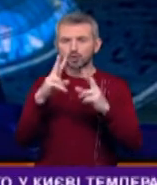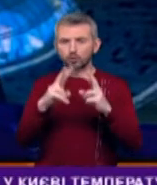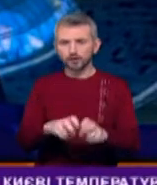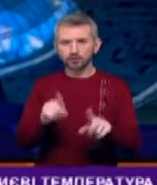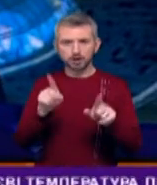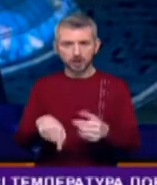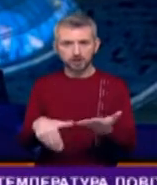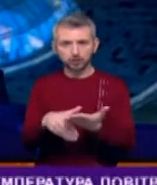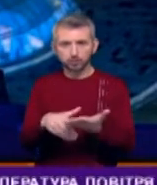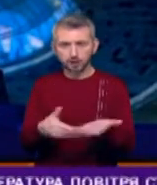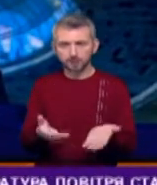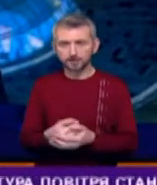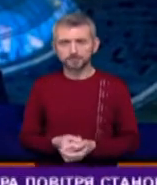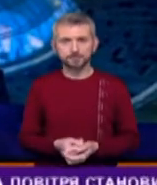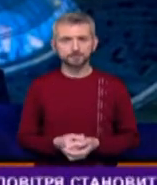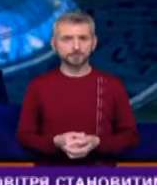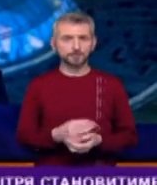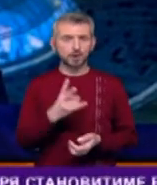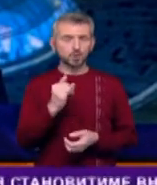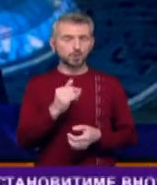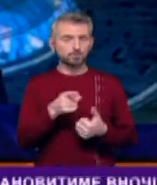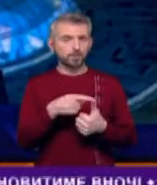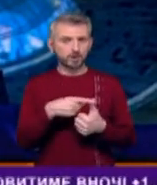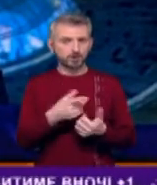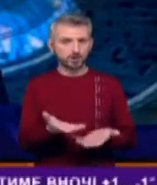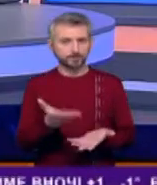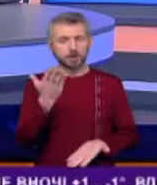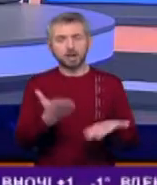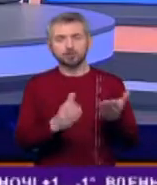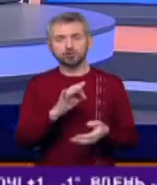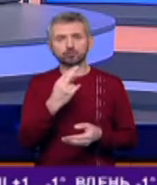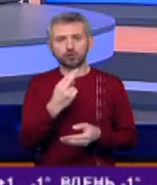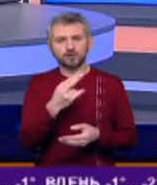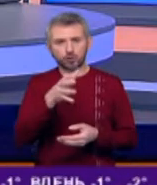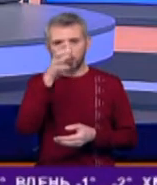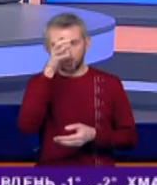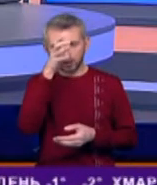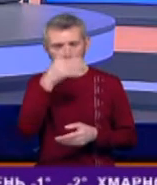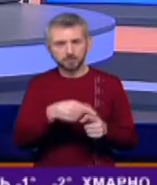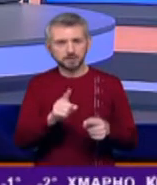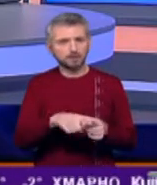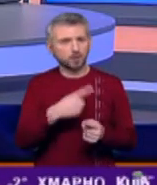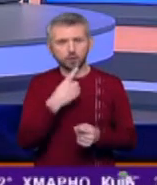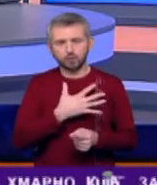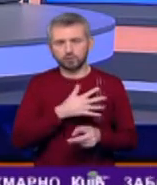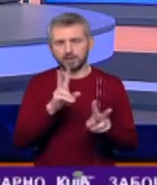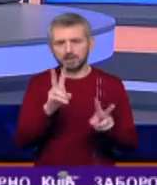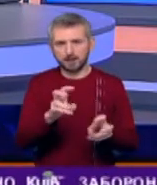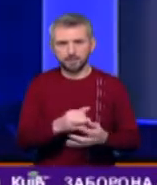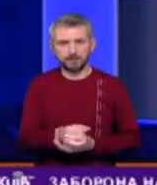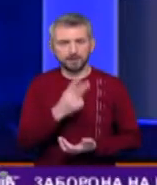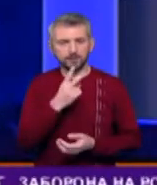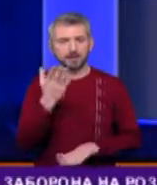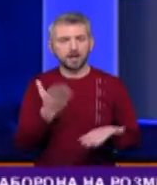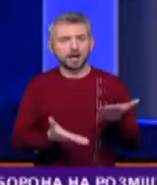теж інструмент подібного впливу? Ну, по-перше, якщо соціологи, це, звичайно, улюблена тема. Да. Дивіться,